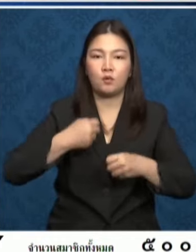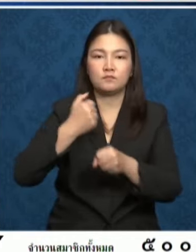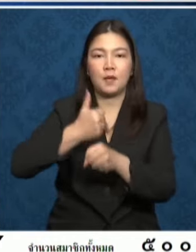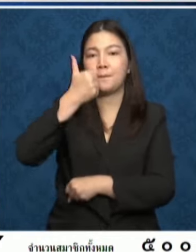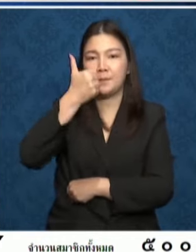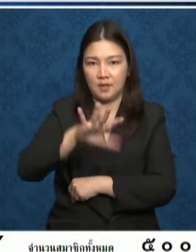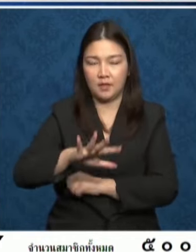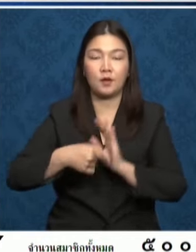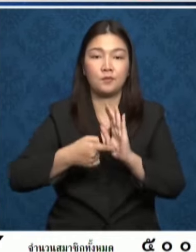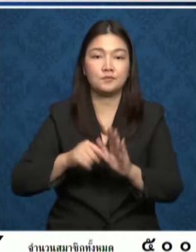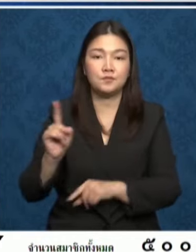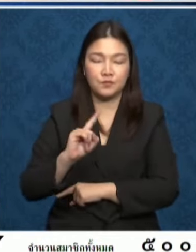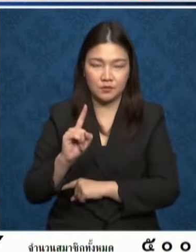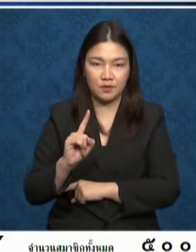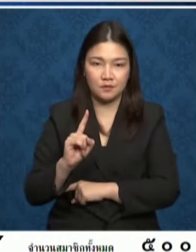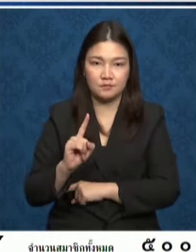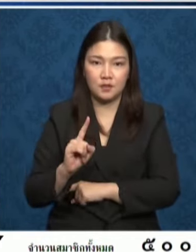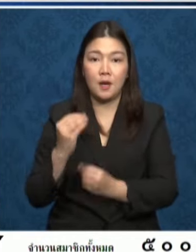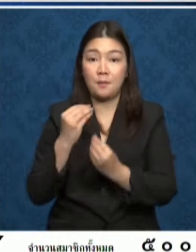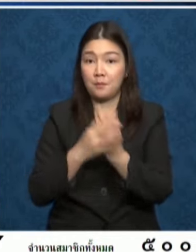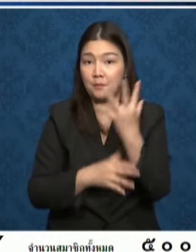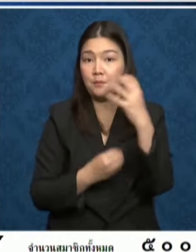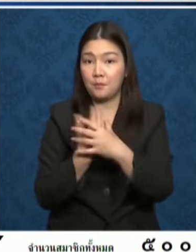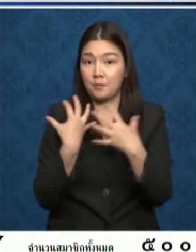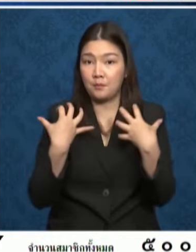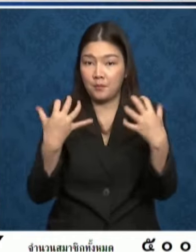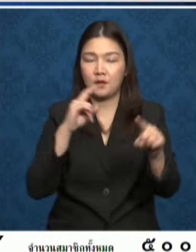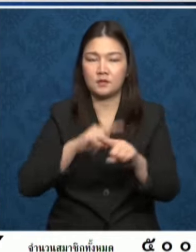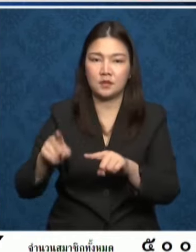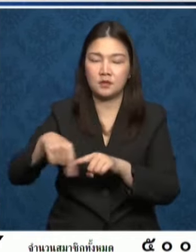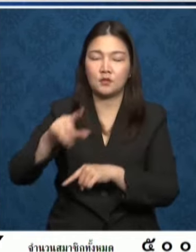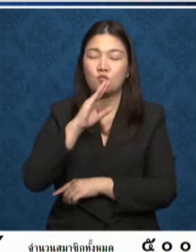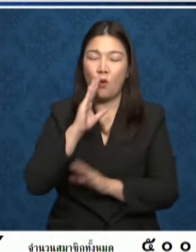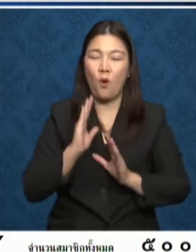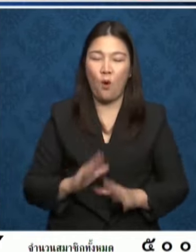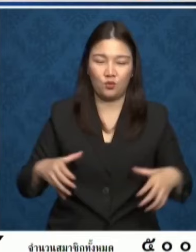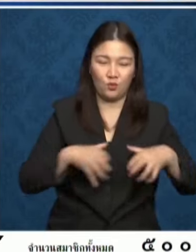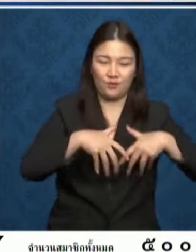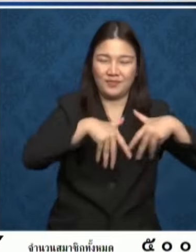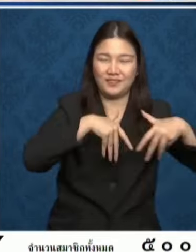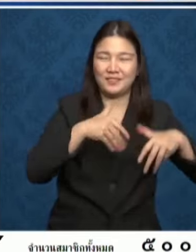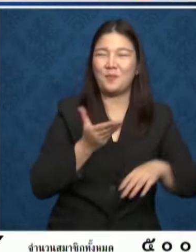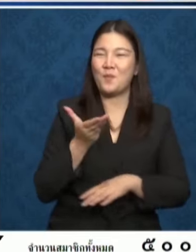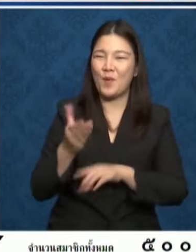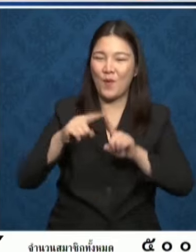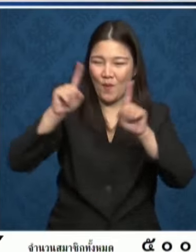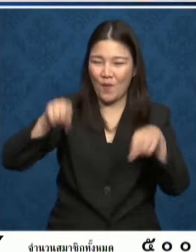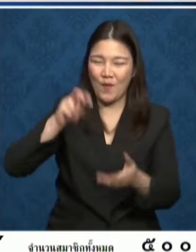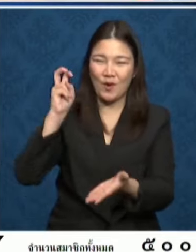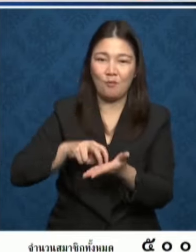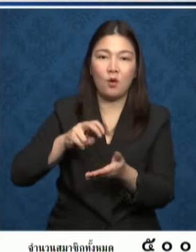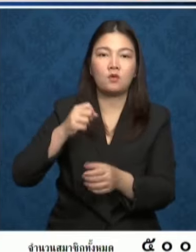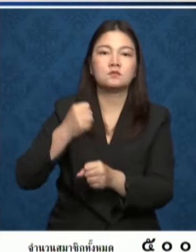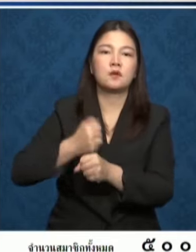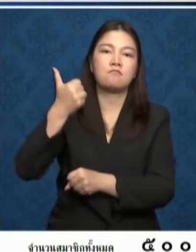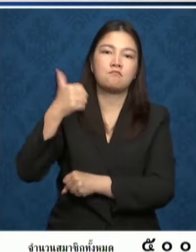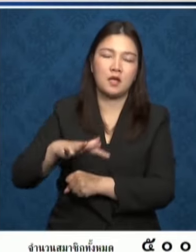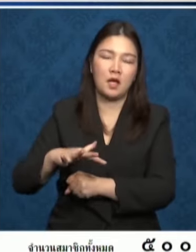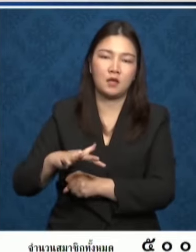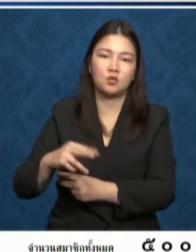นโยบายที่เกี่ยวกับป่าไม้นะครับทำให้กลุ่มชาธิพันธุ์และชนเผ่าพุ้นเมืองในประเทศไทยไม่ได้รับการคุ้มครองสิทธิและมี